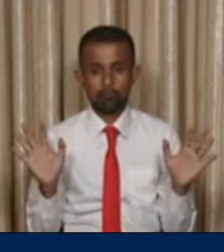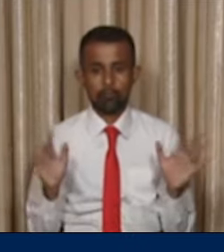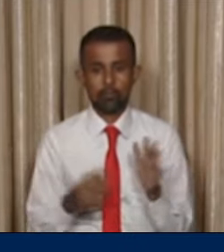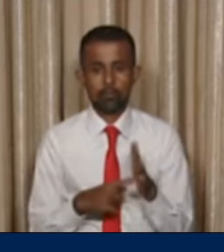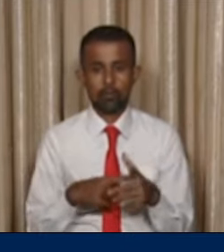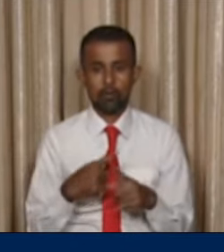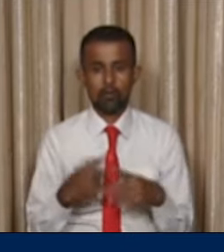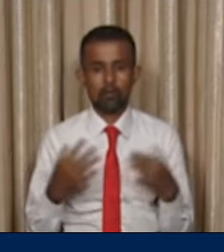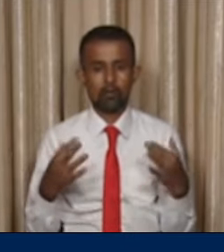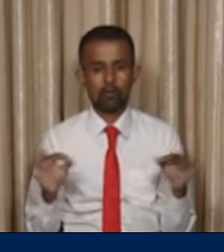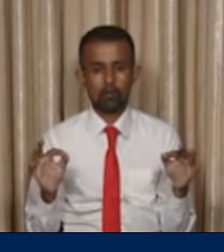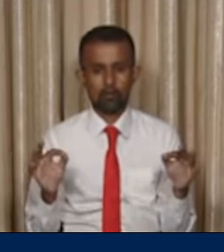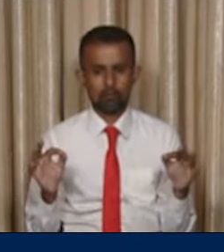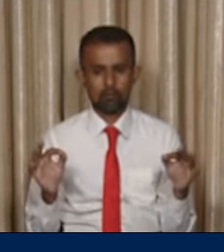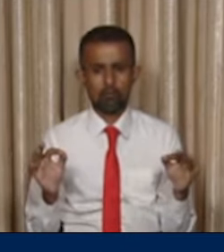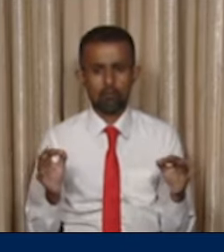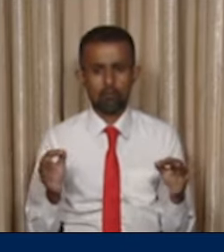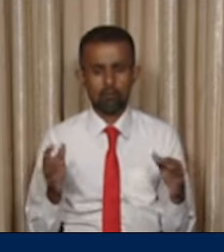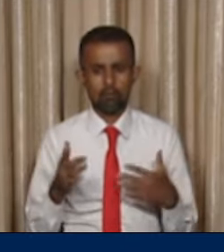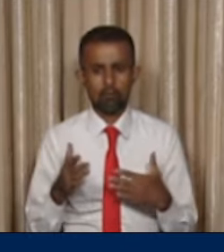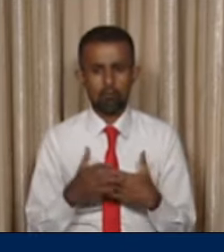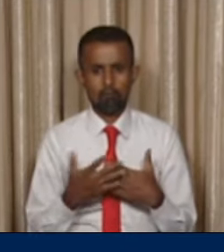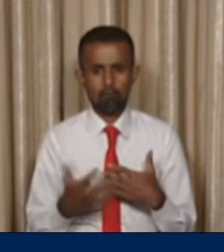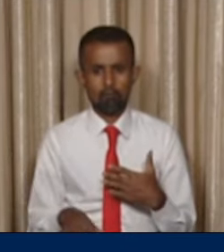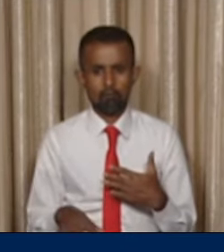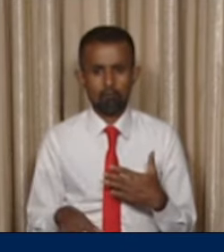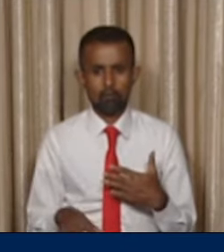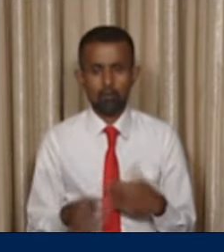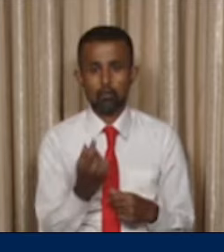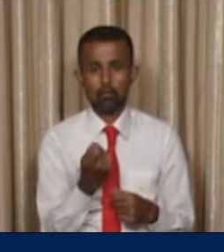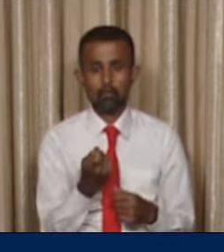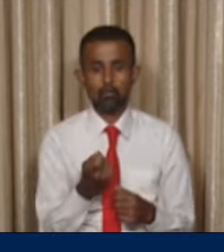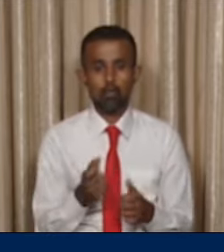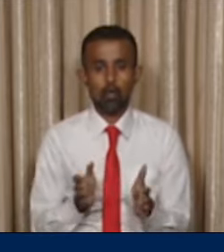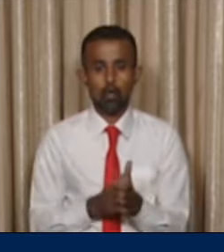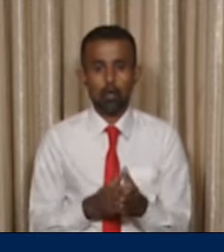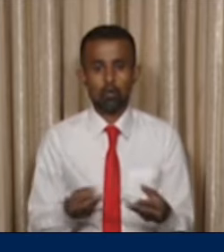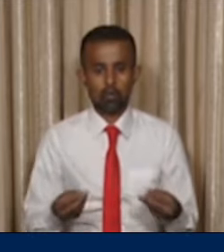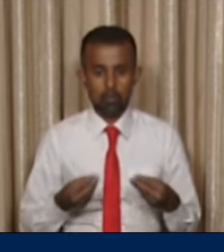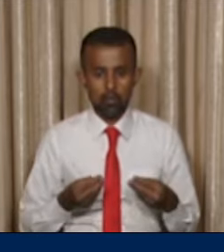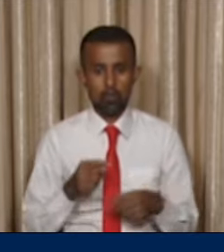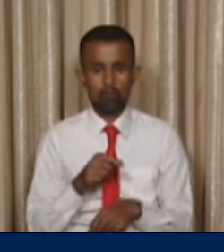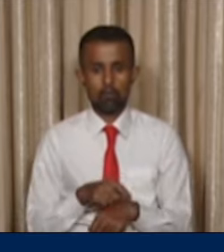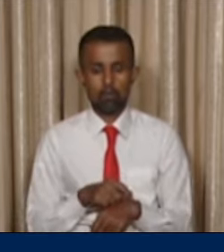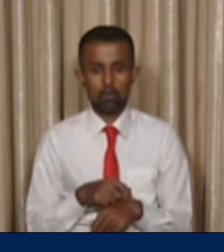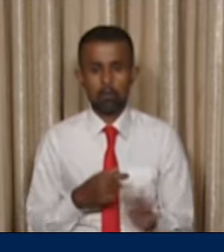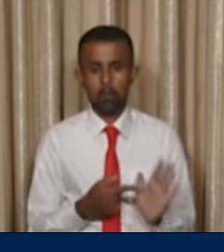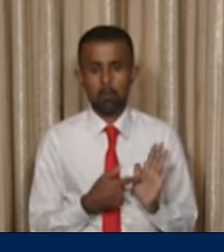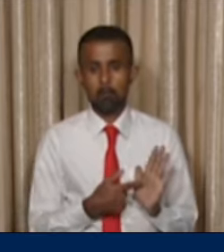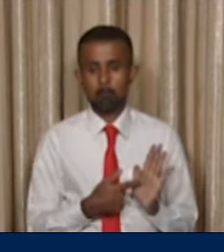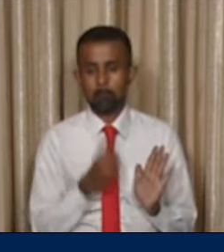බදු නිදහස් කිරීම වාගයක් සිද්ධ කරා. සිද්ධ කළා ඒක මුදල් කාර්ක සභාවට ගෙනාපු අවස්ථාවේදී අපි ඔවුන්ට පෙන්වලා